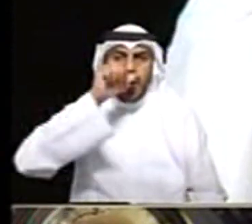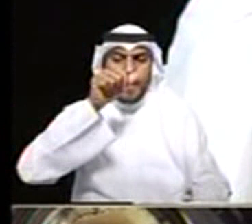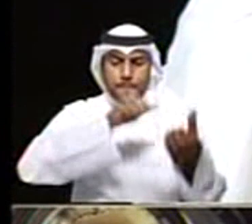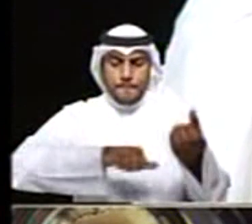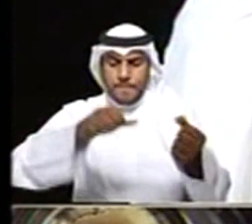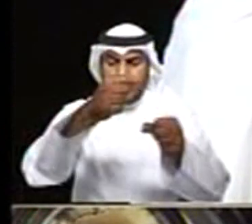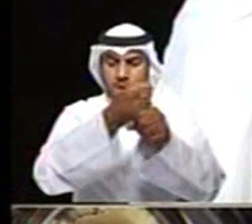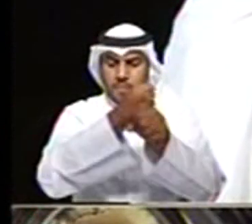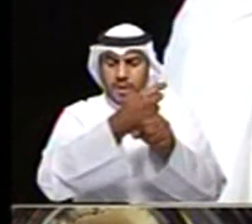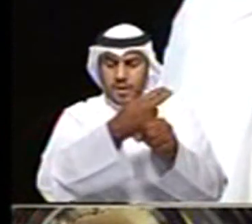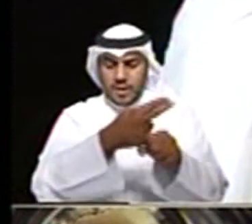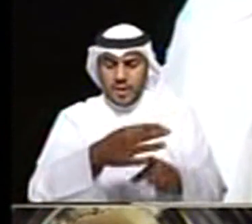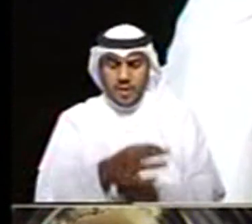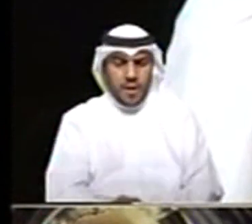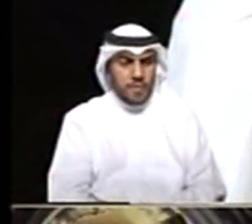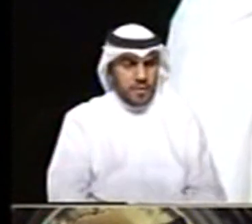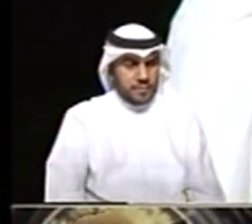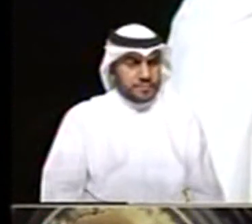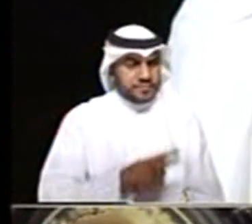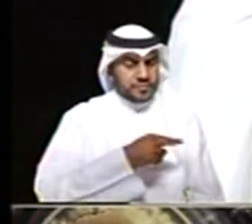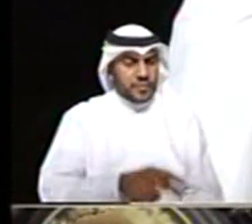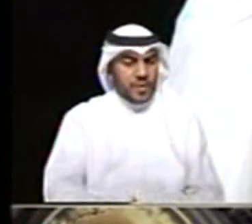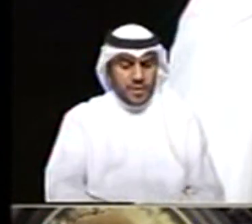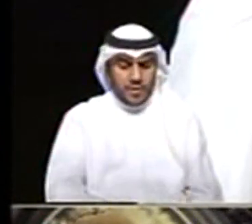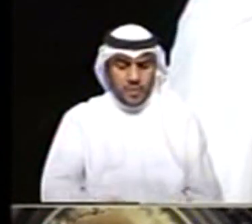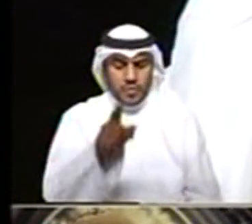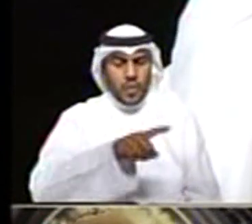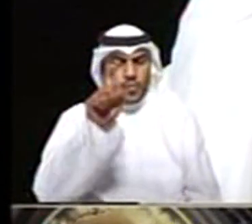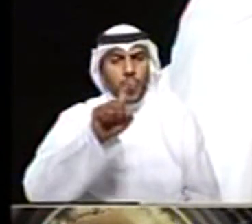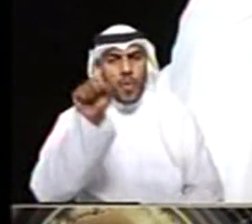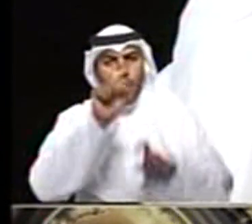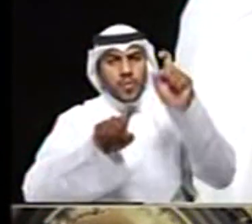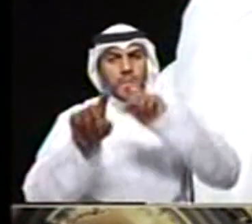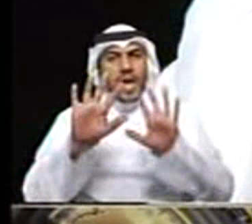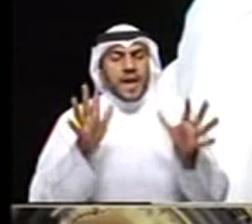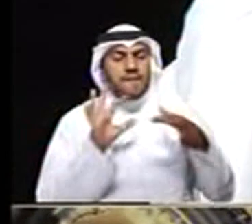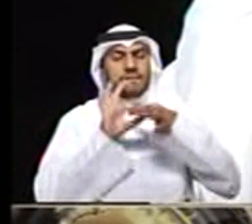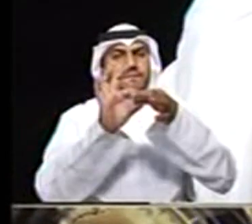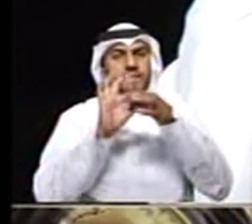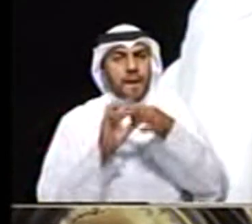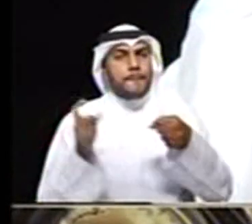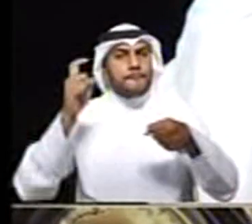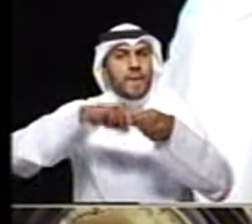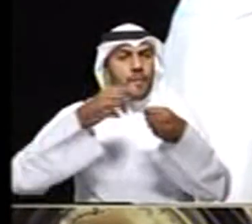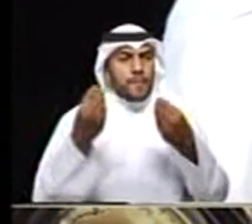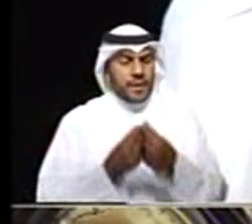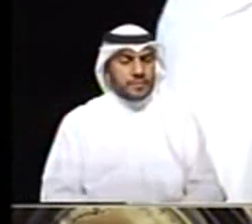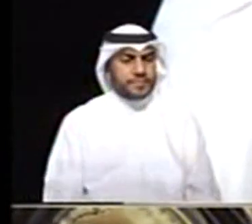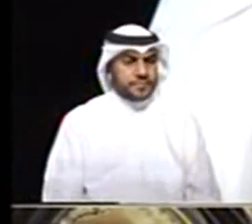إدارة الطوارئ الطبية في وزارة الصحة، كيف راح تكون آلية التنسيق وأيضا عملية التعامل في هذا